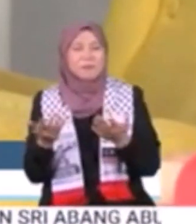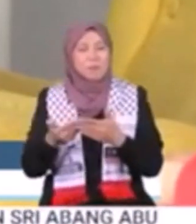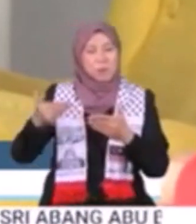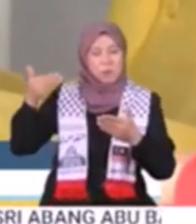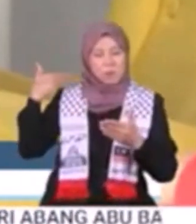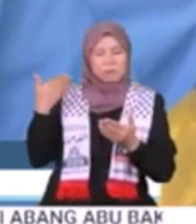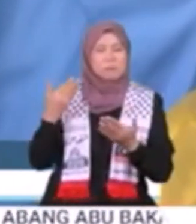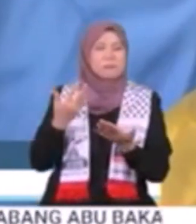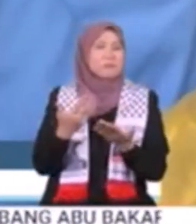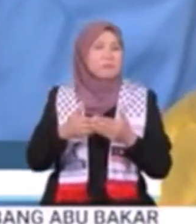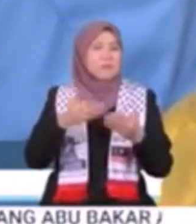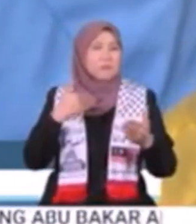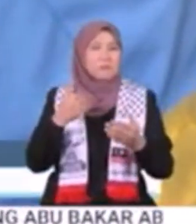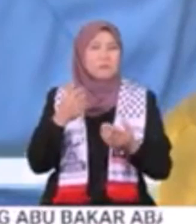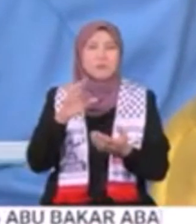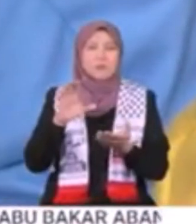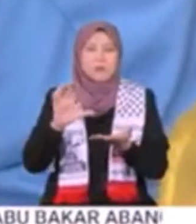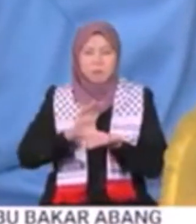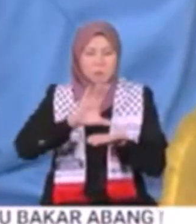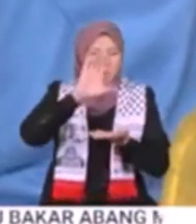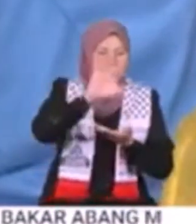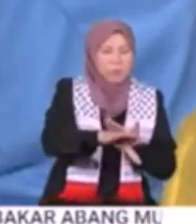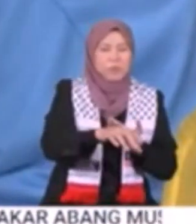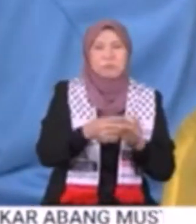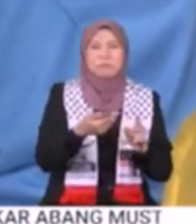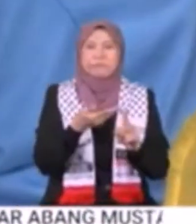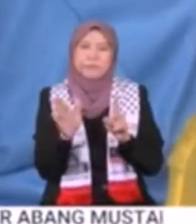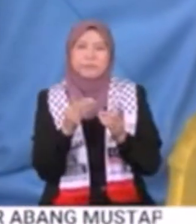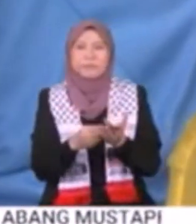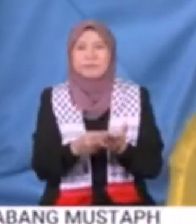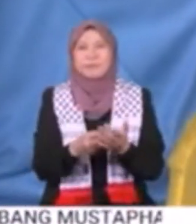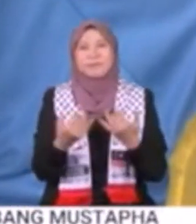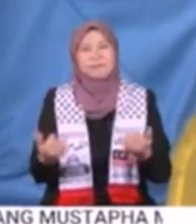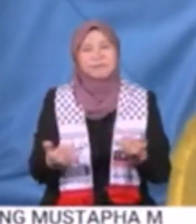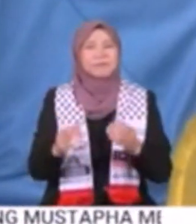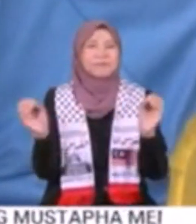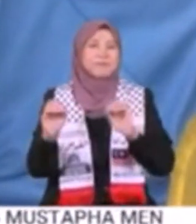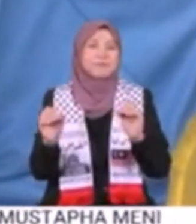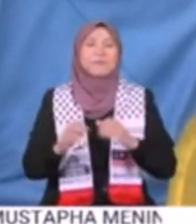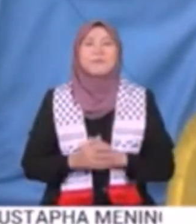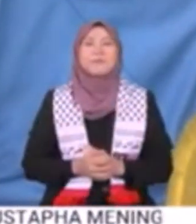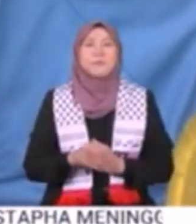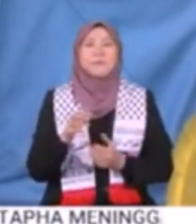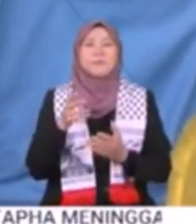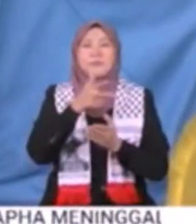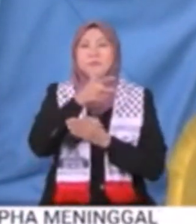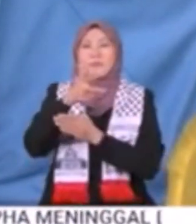sebelum ini dilaksanakan secara pukal. Laporan Zakia Mani Ahmad, RTM.